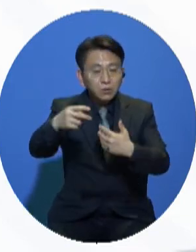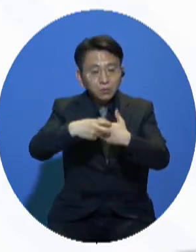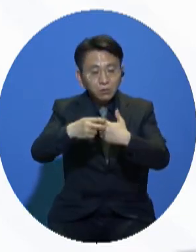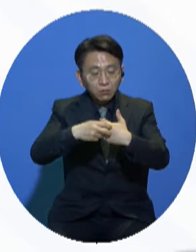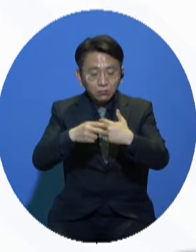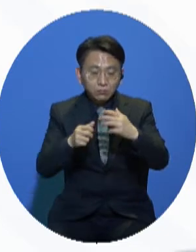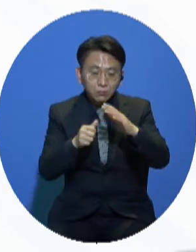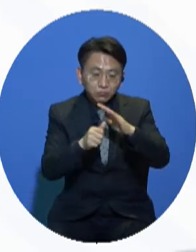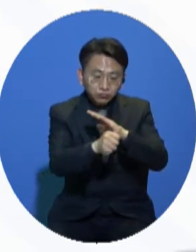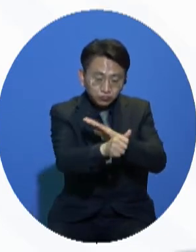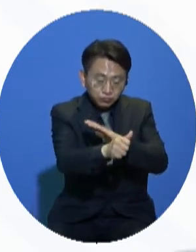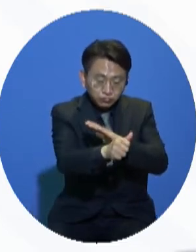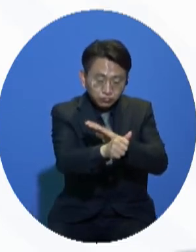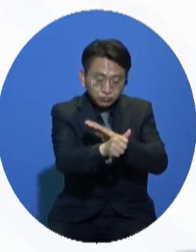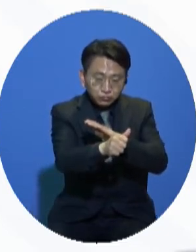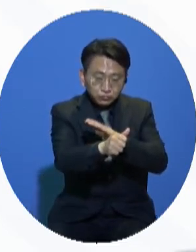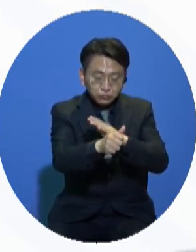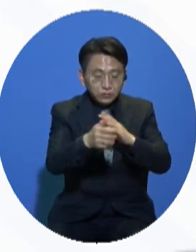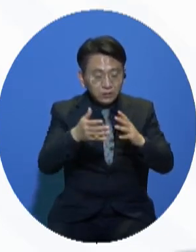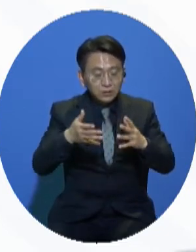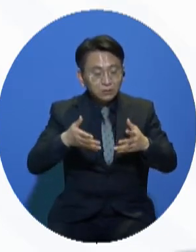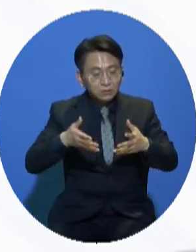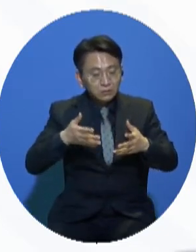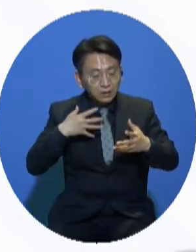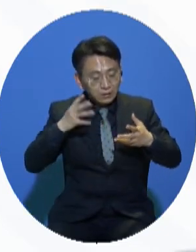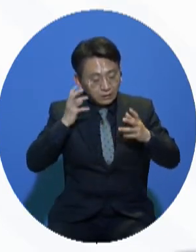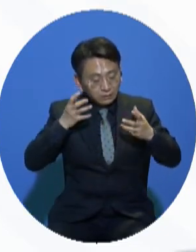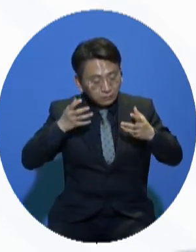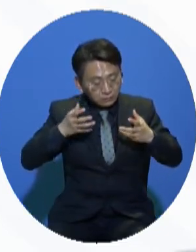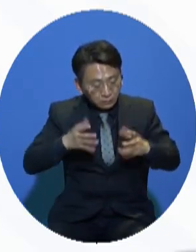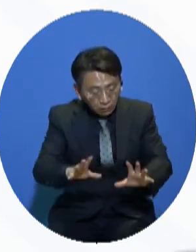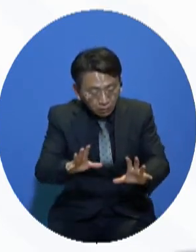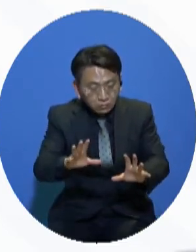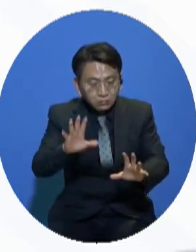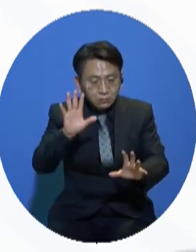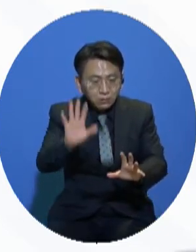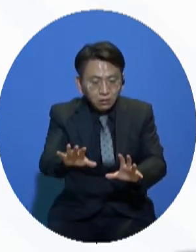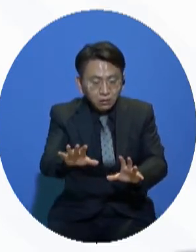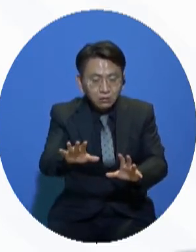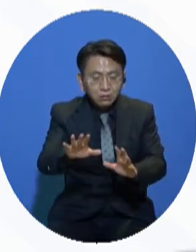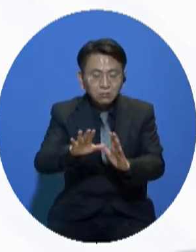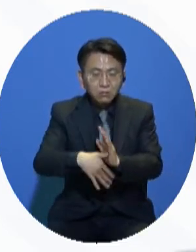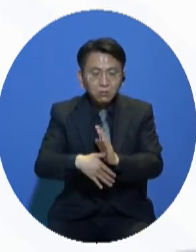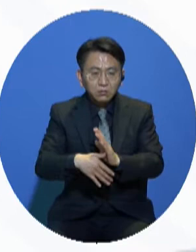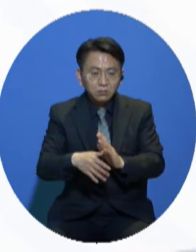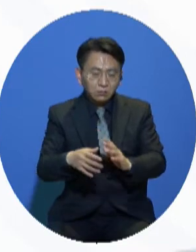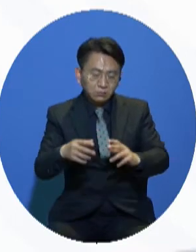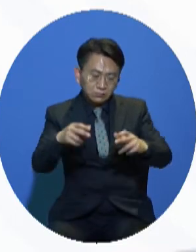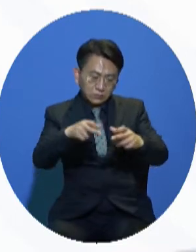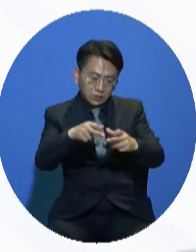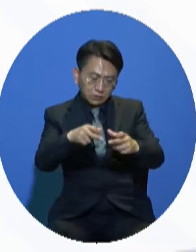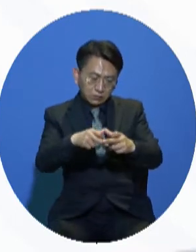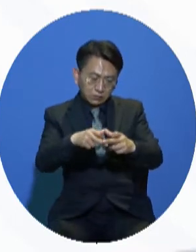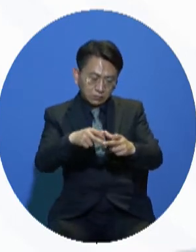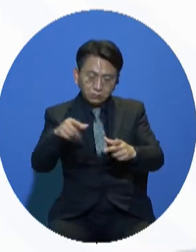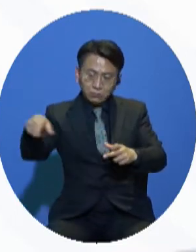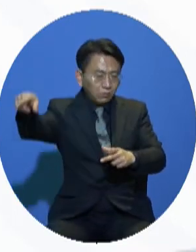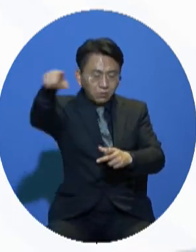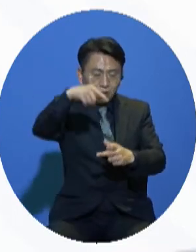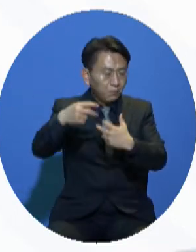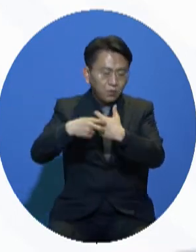병원에 갔는데 이제 제가 태어난 것이죠. 제가 태어났을 때는 누구도 제가 병이나 장애가 있다는 것을